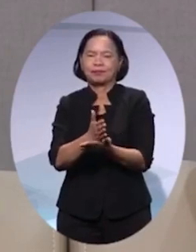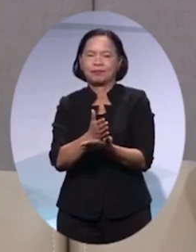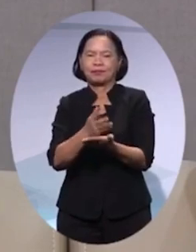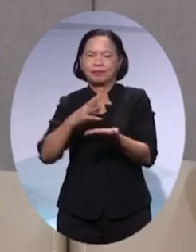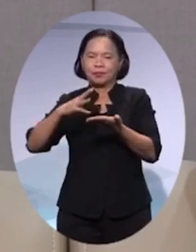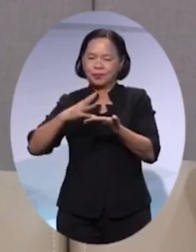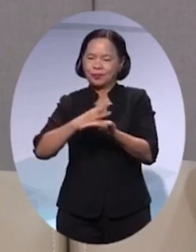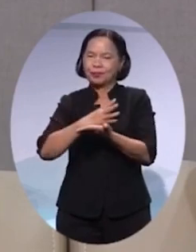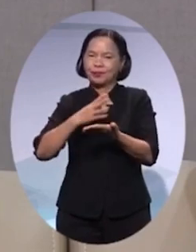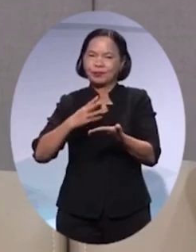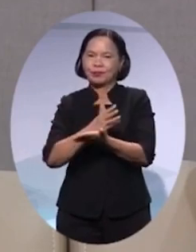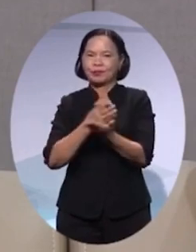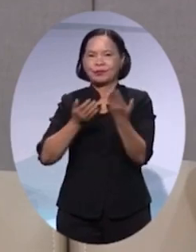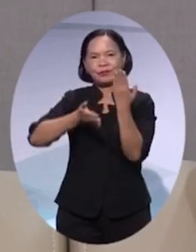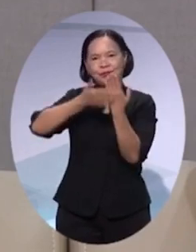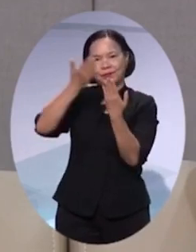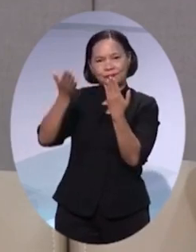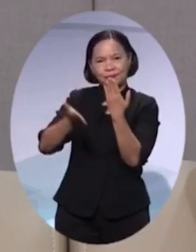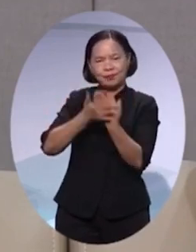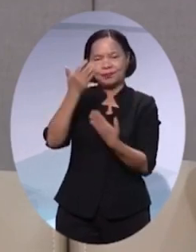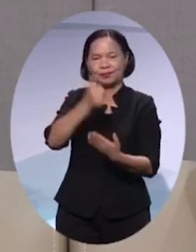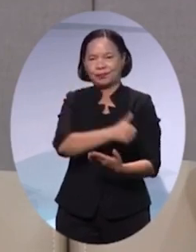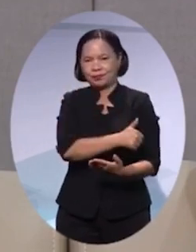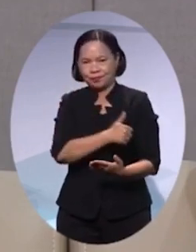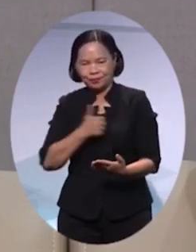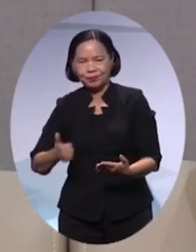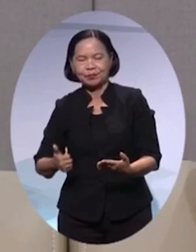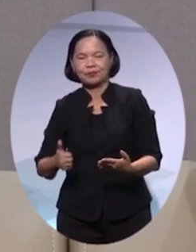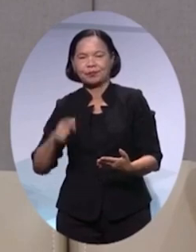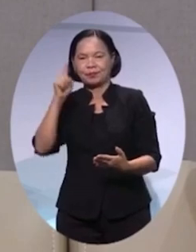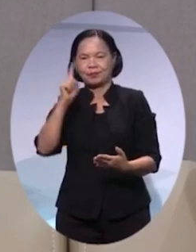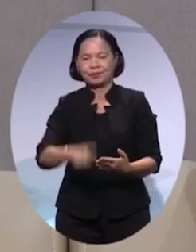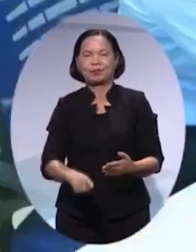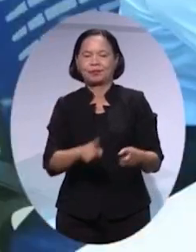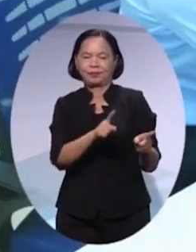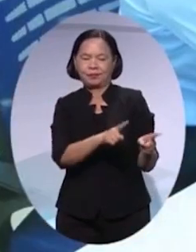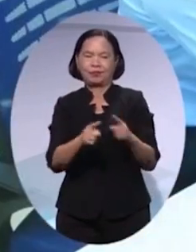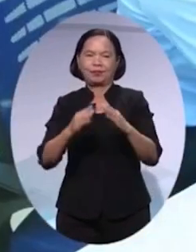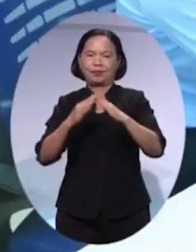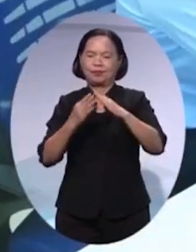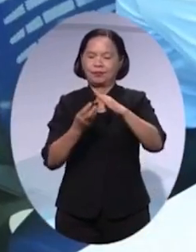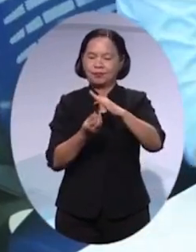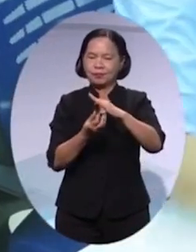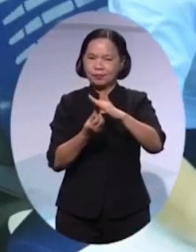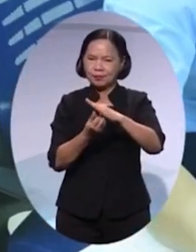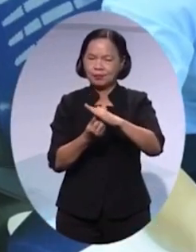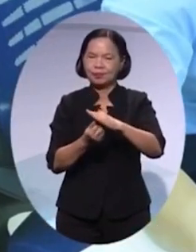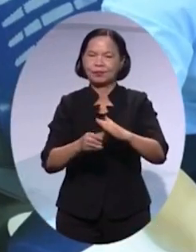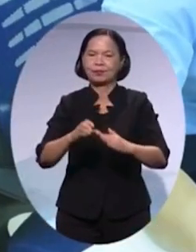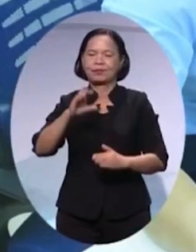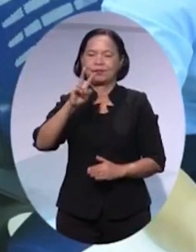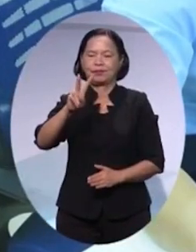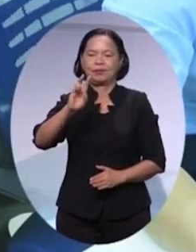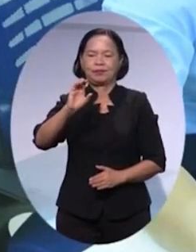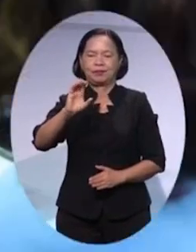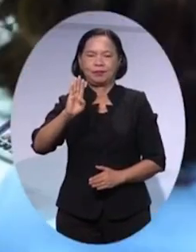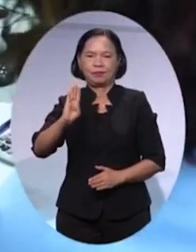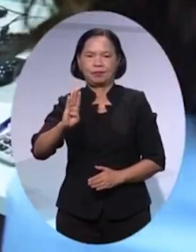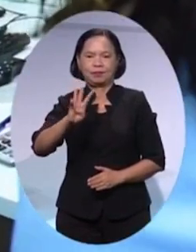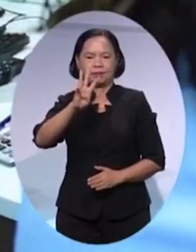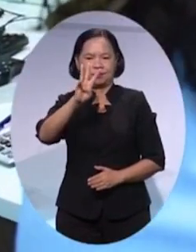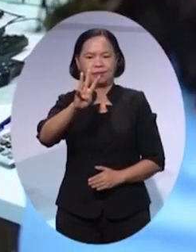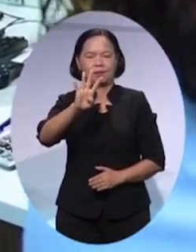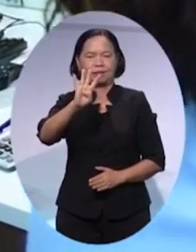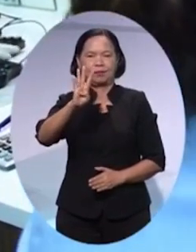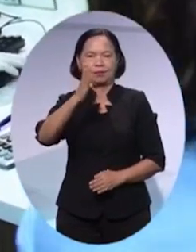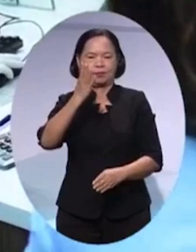kiện thuận lợi cho doanh nghiệp và người dân tiếp cận với dịch vụ ngân hàng, với hoạt động tín dụng. Năm nay, Vietinbank dự kiến dành khoảng từ 3 đến 4